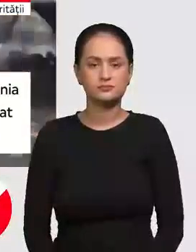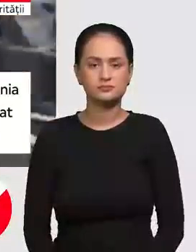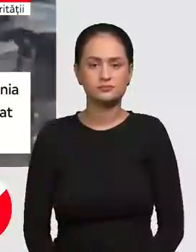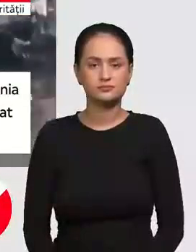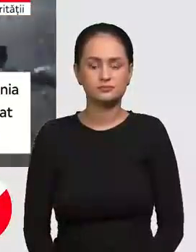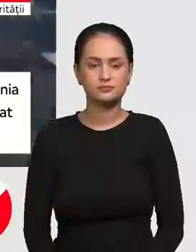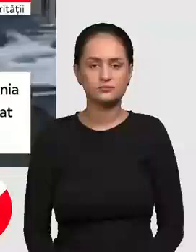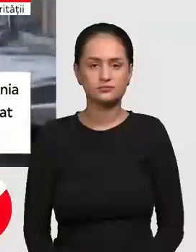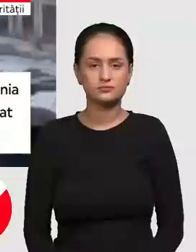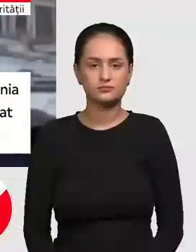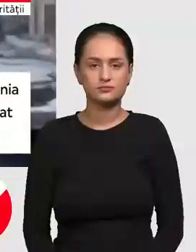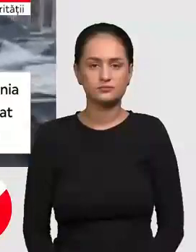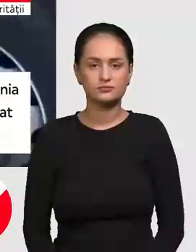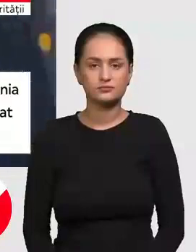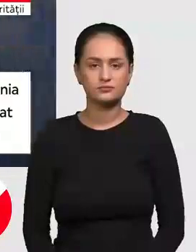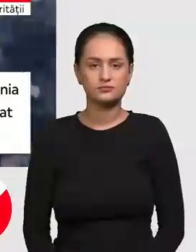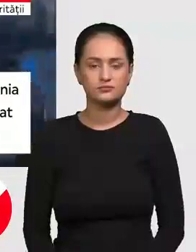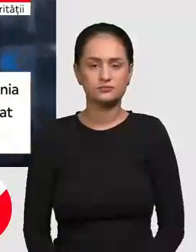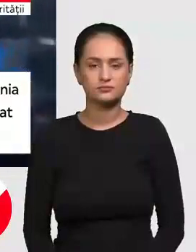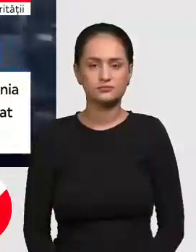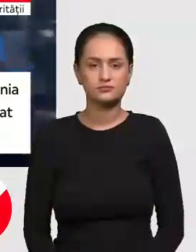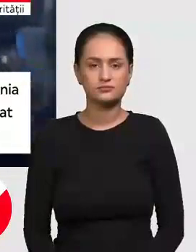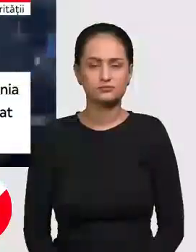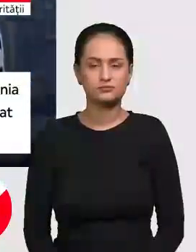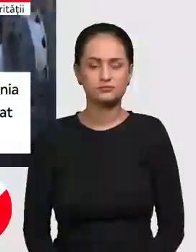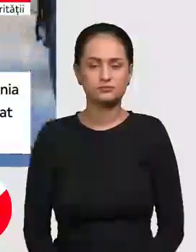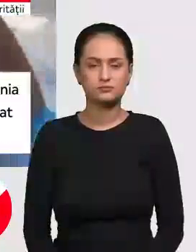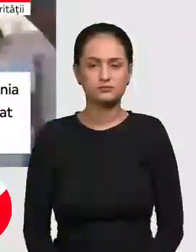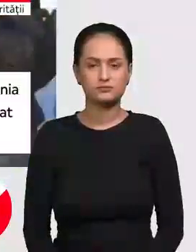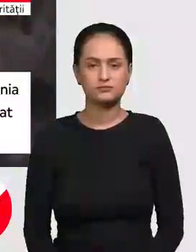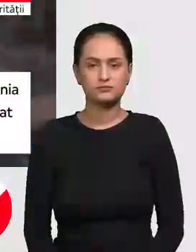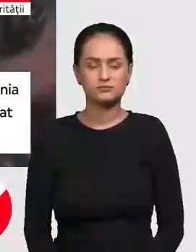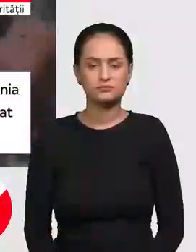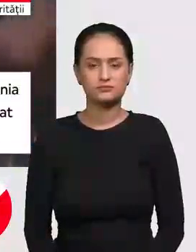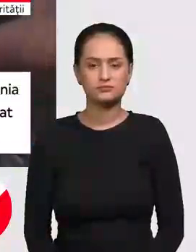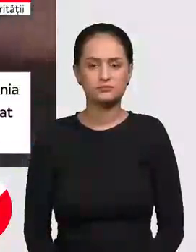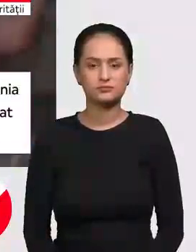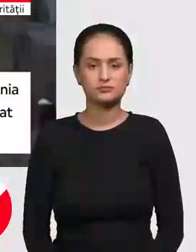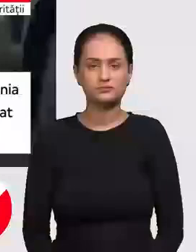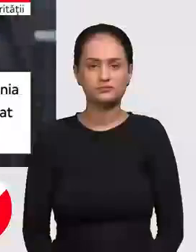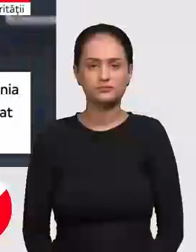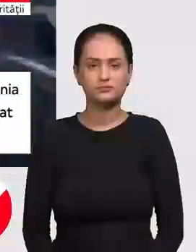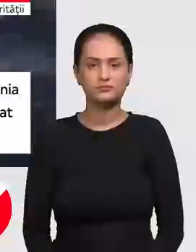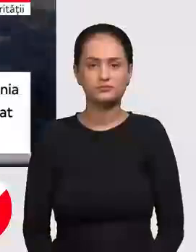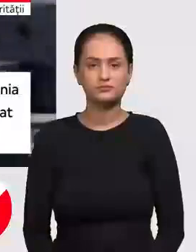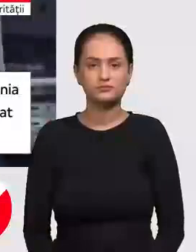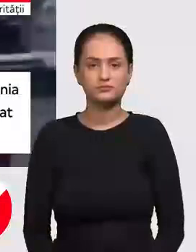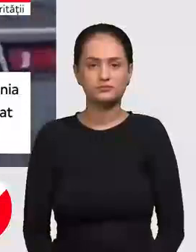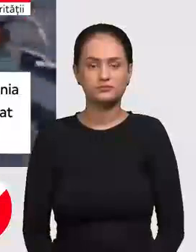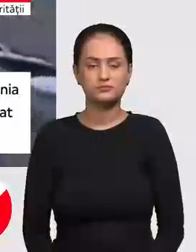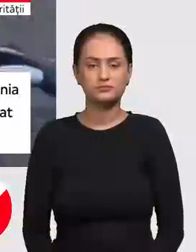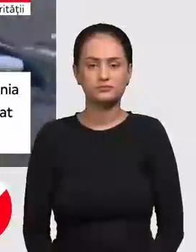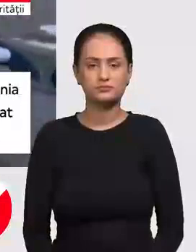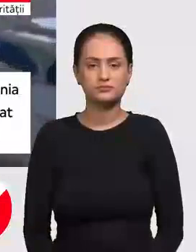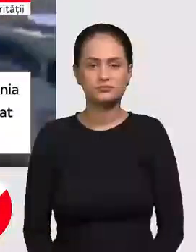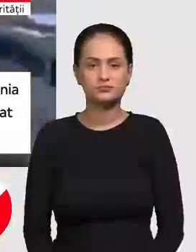de confruntări între forțele armate ucrainene și cele rusești Rusia încearcă să desfășoare operațiuni ofensive pe șase direcții mai